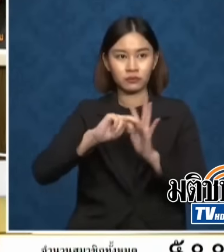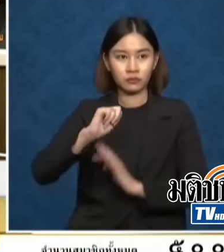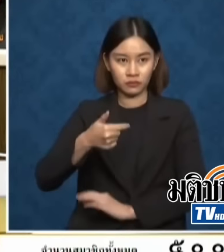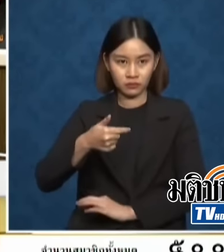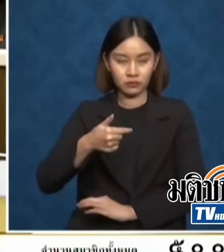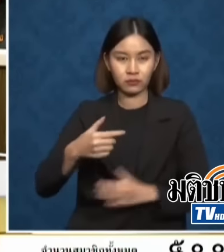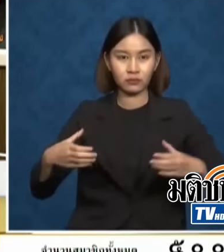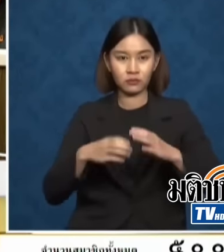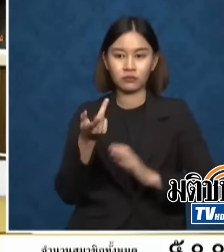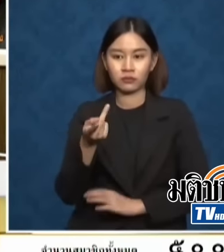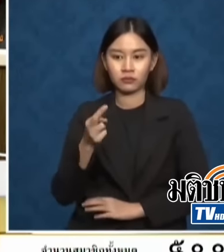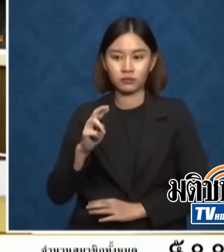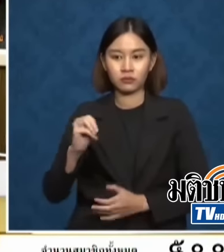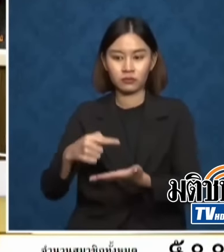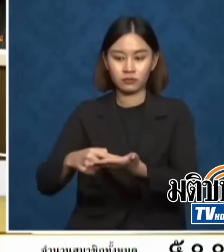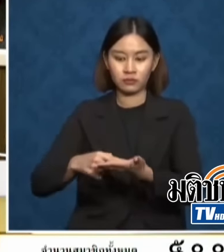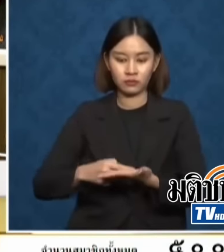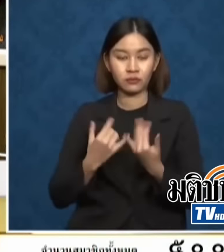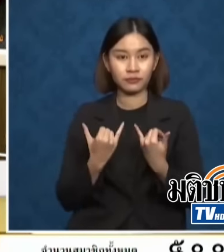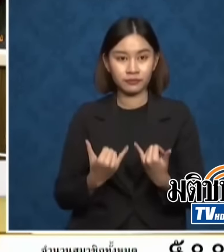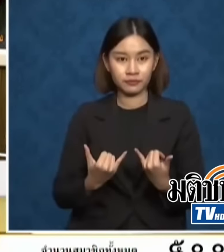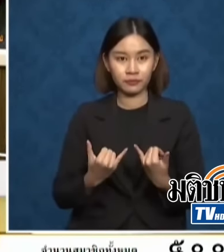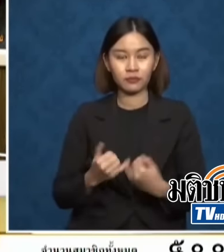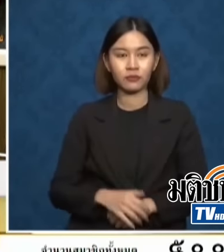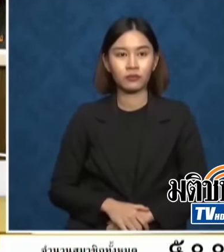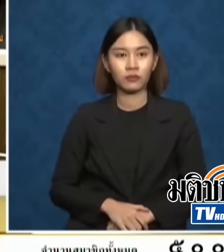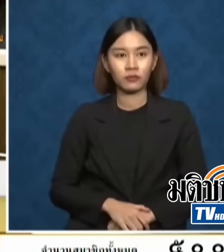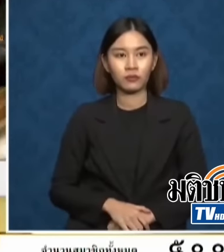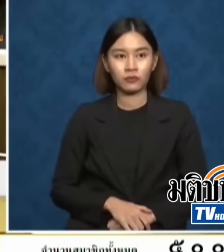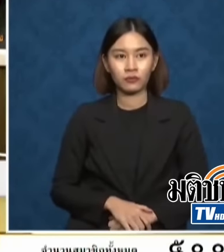ที่คณะรัฐมนตรีเสนอเข้ามาในครั้งนี้และ